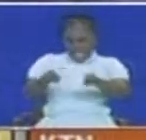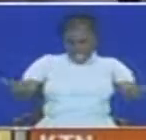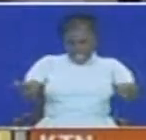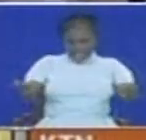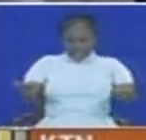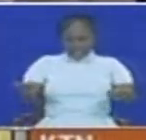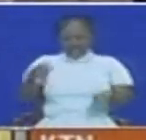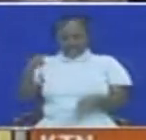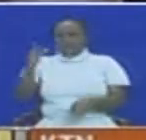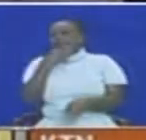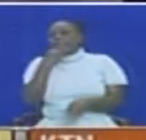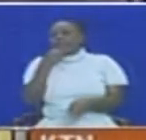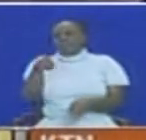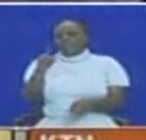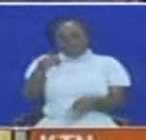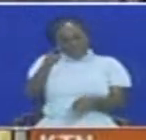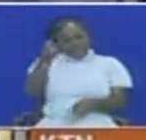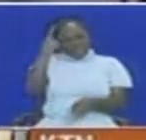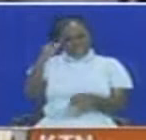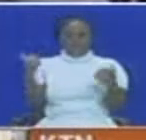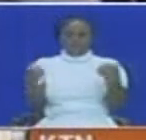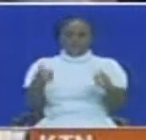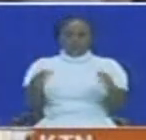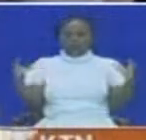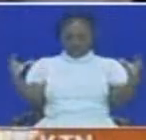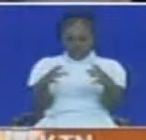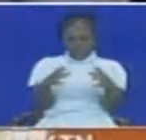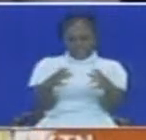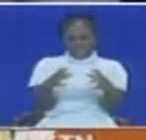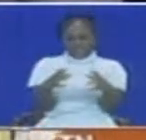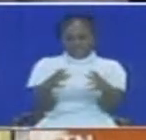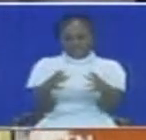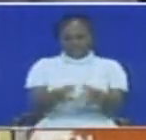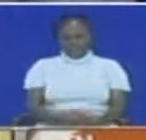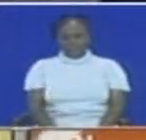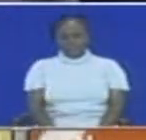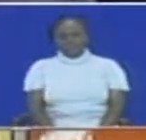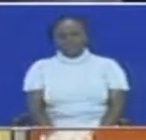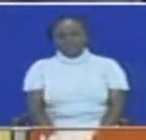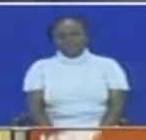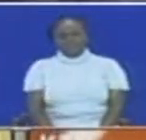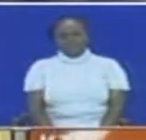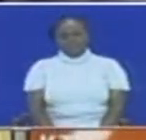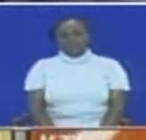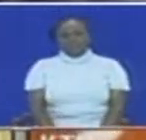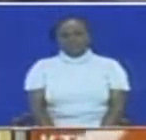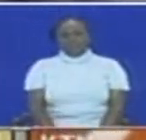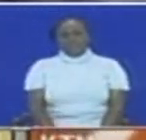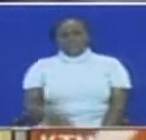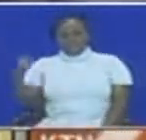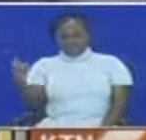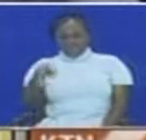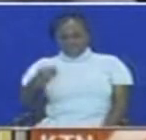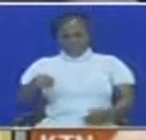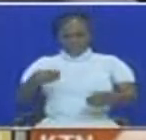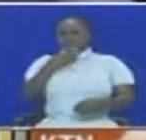kwa Kirui, japo kutoelewa baina ya wenyeji na wamiliki. Sasa kaanza kupiga nani kijana.